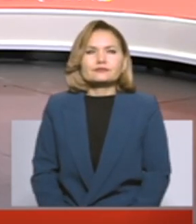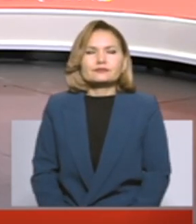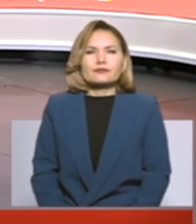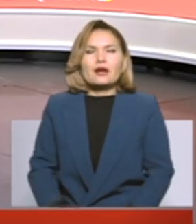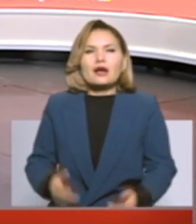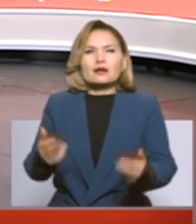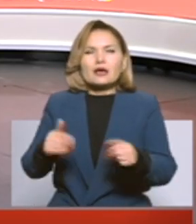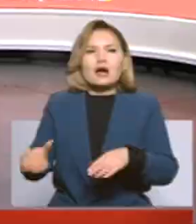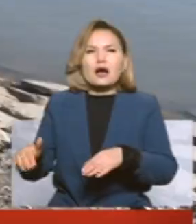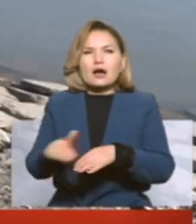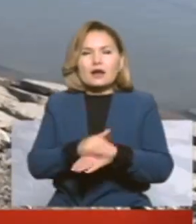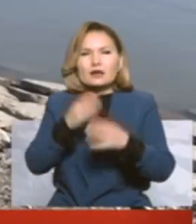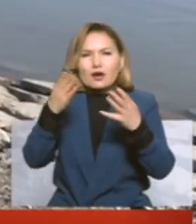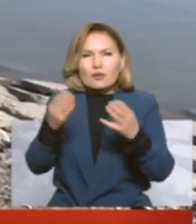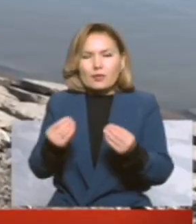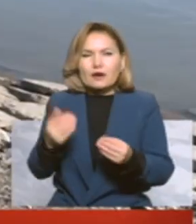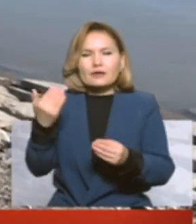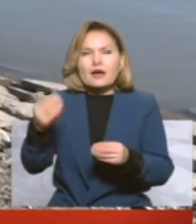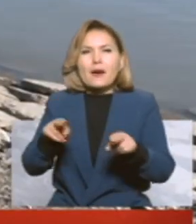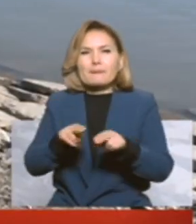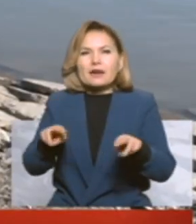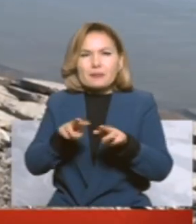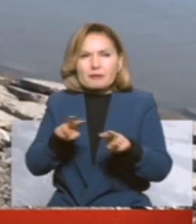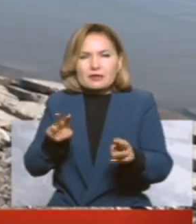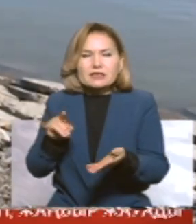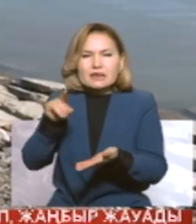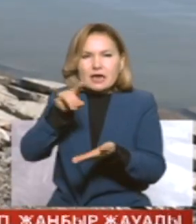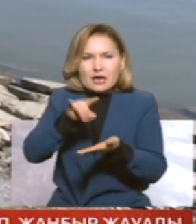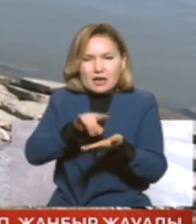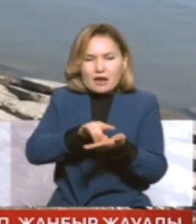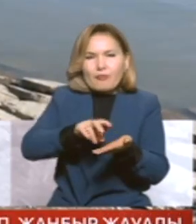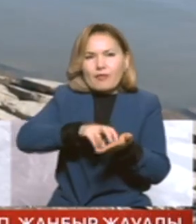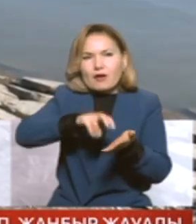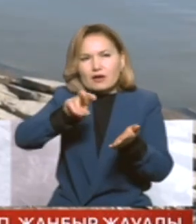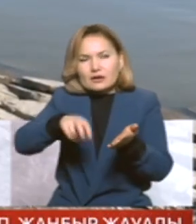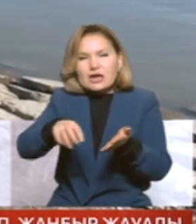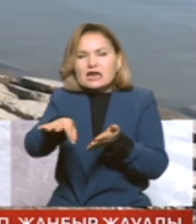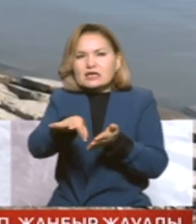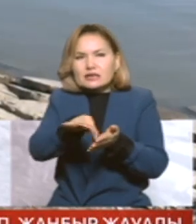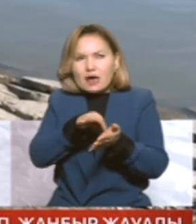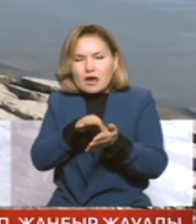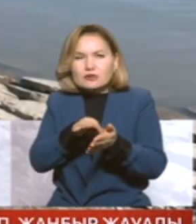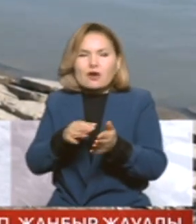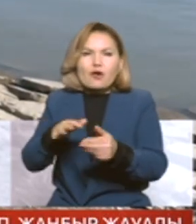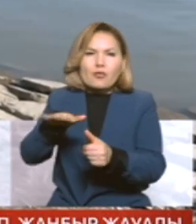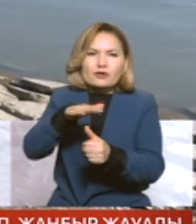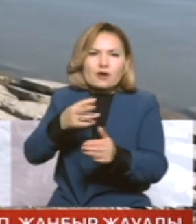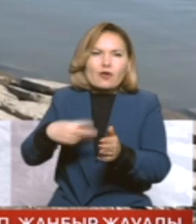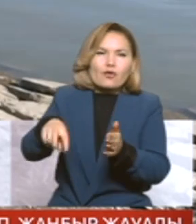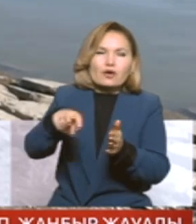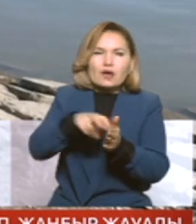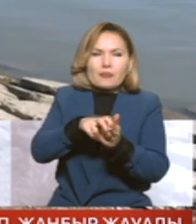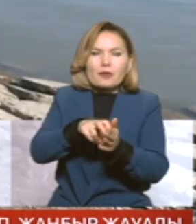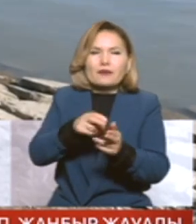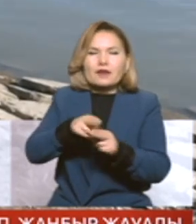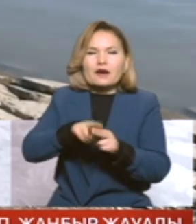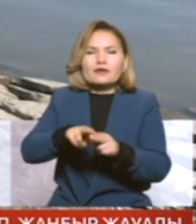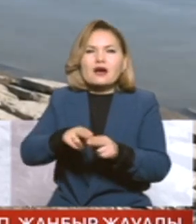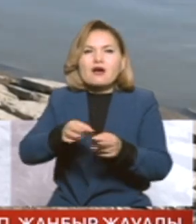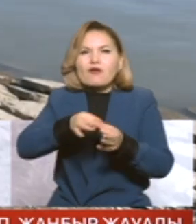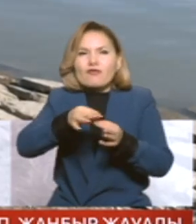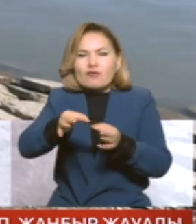Ләйлә, қайырлы күн. Олжас Бектенов әуежайдан түсе сала бірден тікұшақ арқылы тасқын құрсауында қалған Құлсары